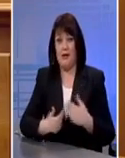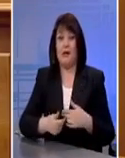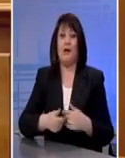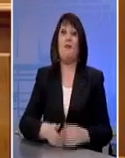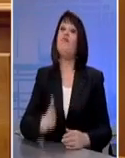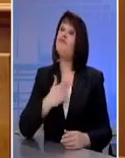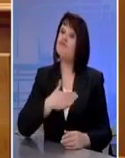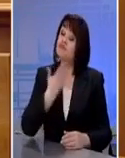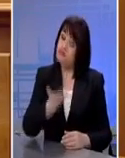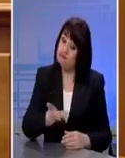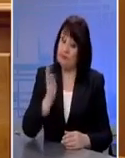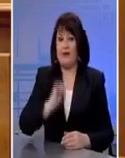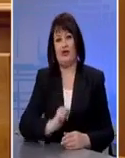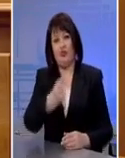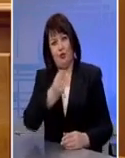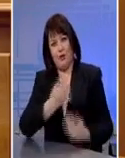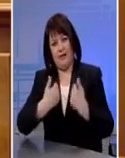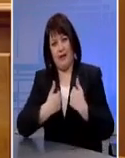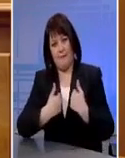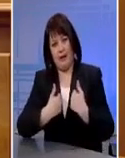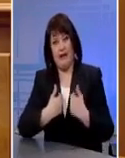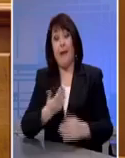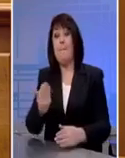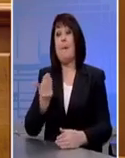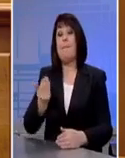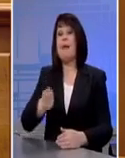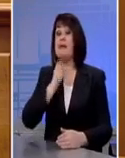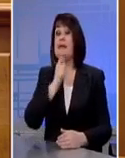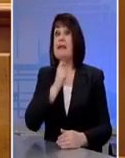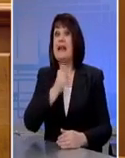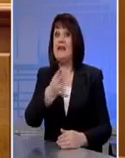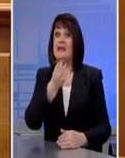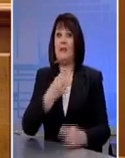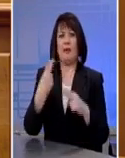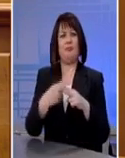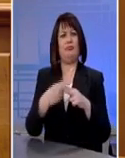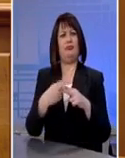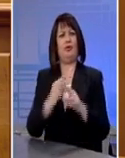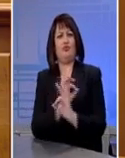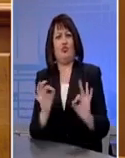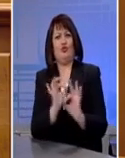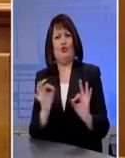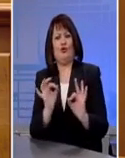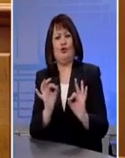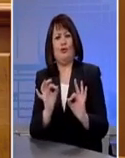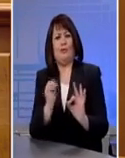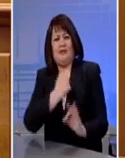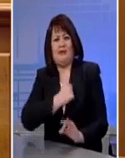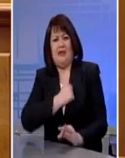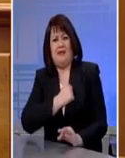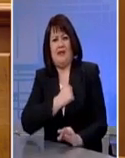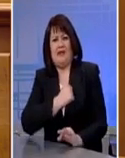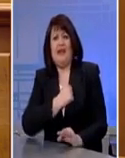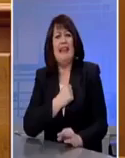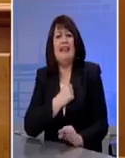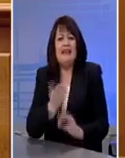Τον ευχαριστώ. Όμως σε μία προηγούμενη συνέντευξη με είχε πει αξιόπιστο. Τι εξ όλων